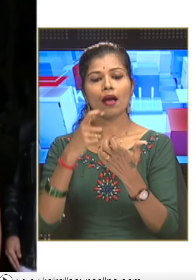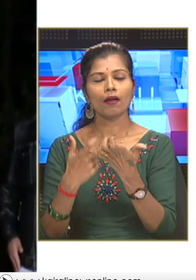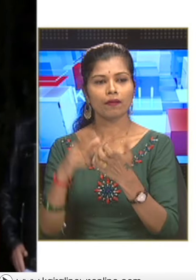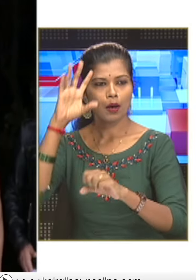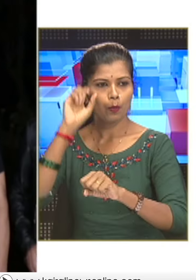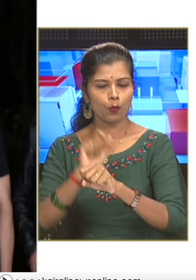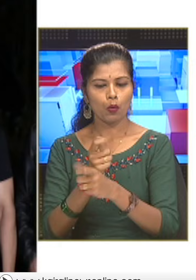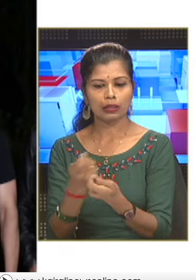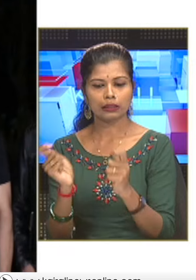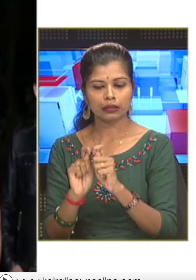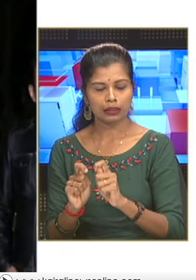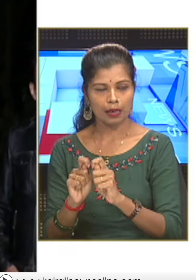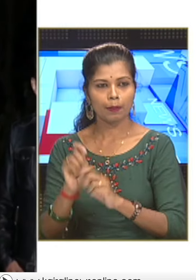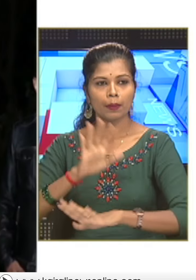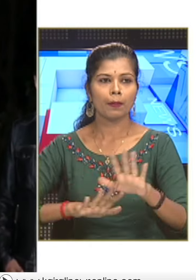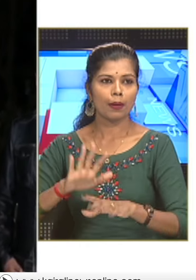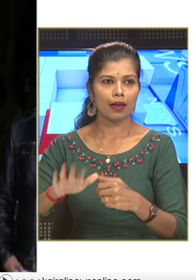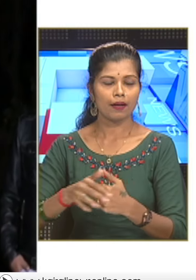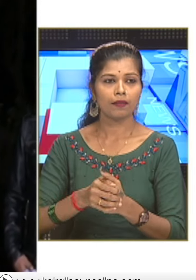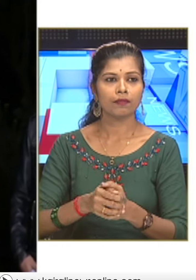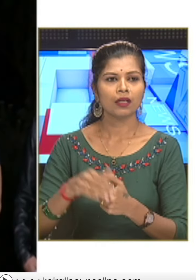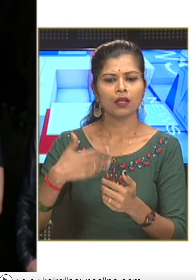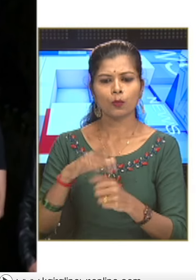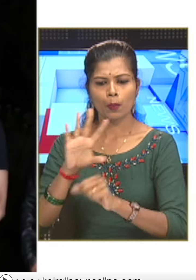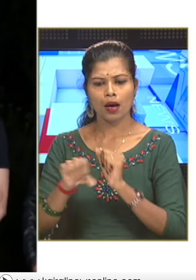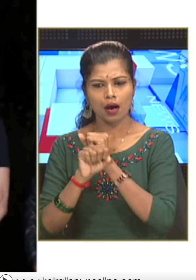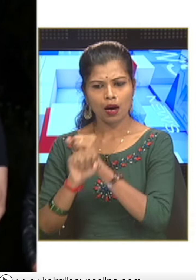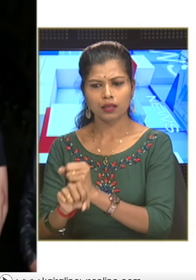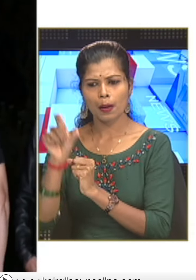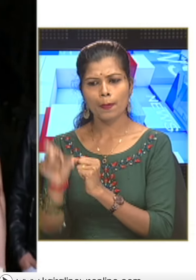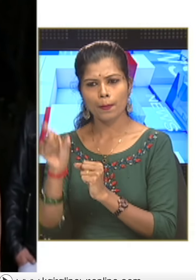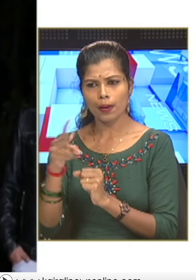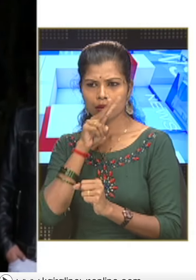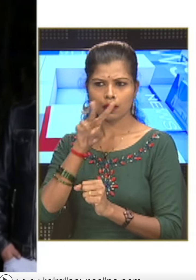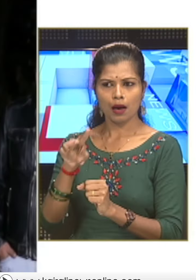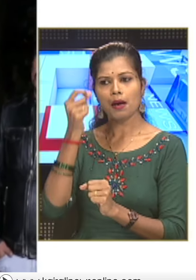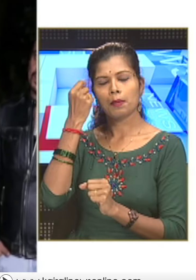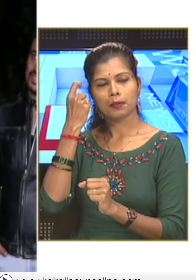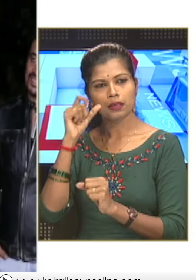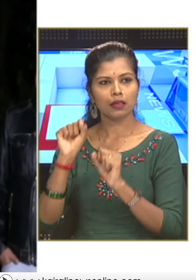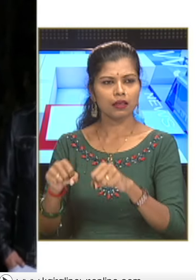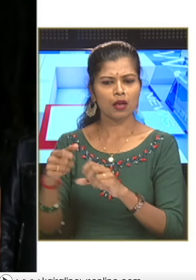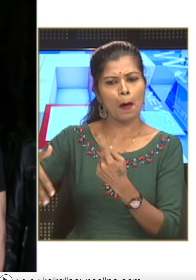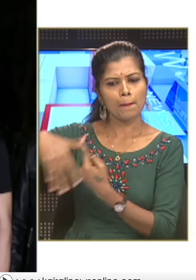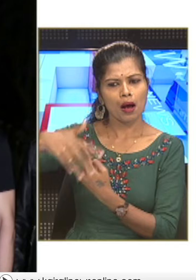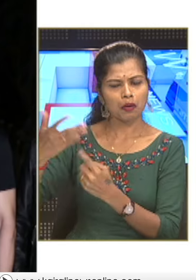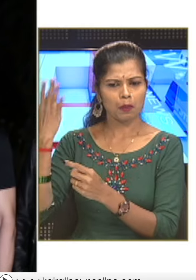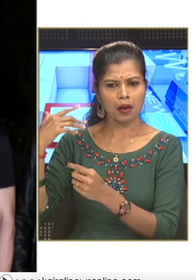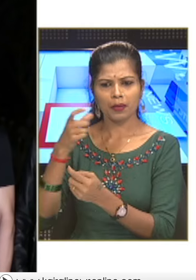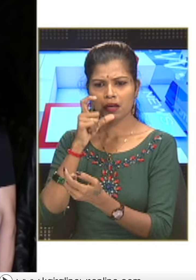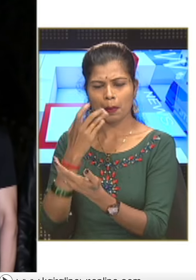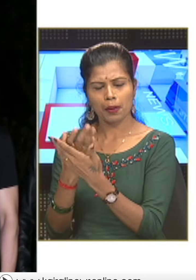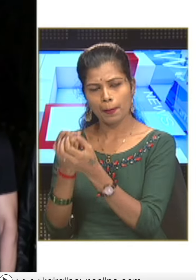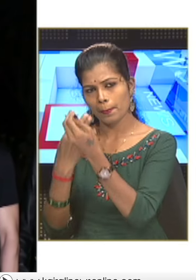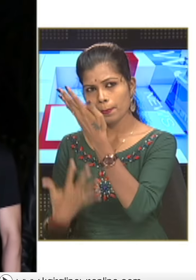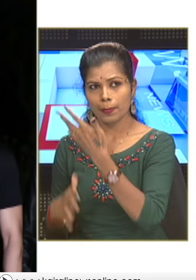നടക്കുകയാണെന്ന് നവ്യ മുംബൈ പോലീസ് മാധ്യമങ്ങളോട് പറഞ്ഞു അറസ്റ്റിലായ പ്രതികളെ തിരിച്ചറിഞ്ഞതായി പോലീസ് സ്ഥിരീകരിച്ചു ഇവർക്ക് ക്രിമിനൽ ചരിത്രമുണ്ട് ബോളിവുഡിൽ ഷാരുഖ്